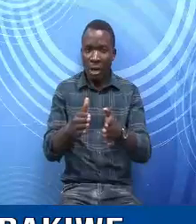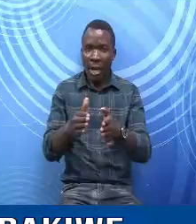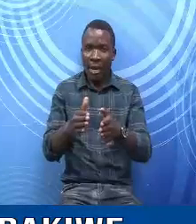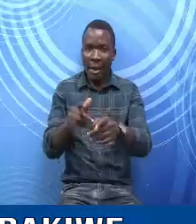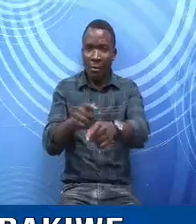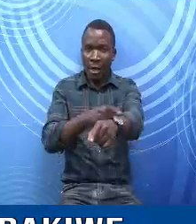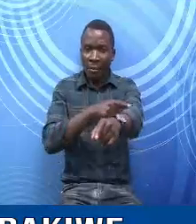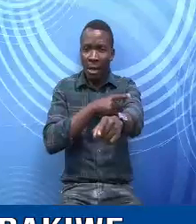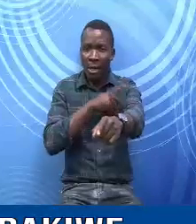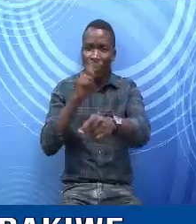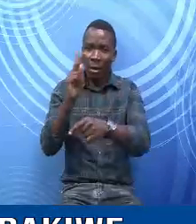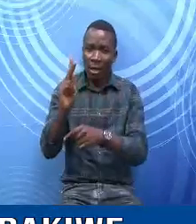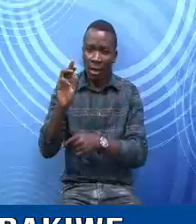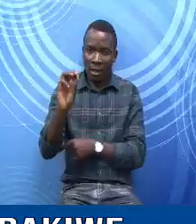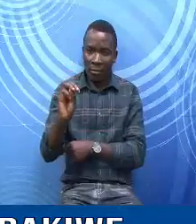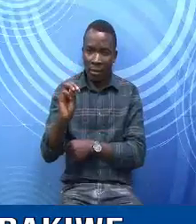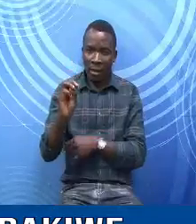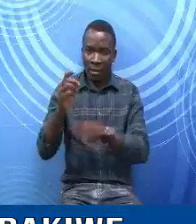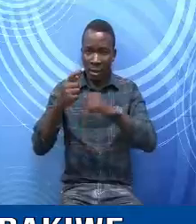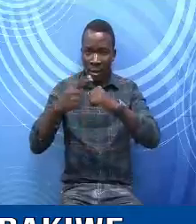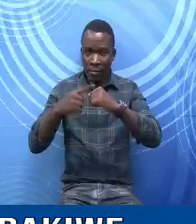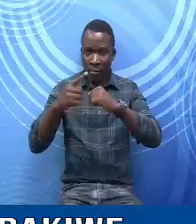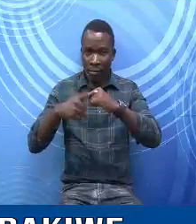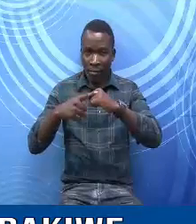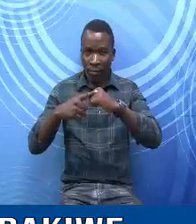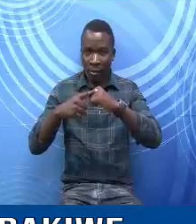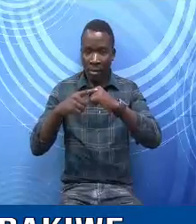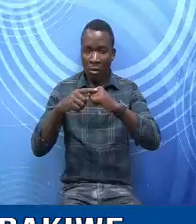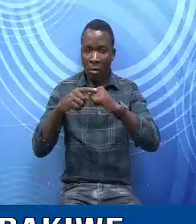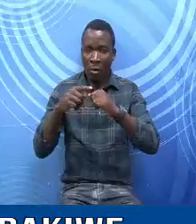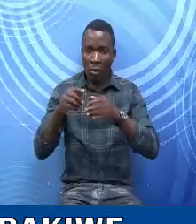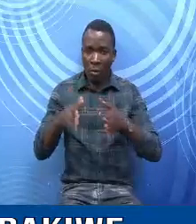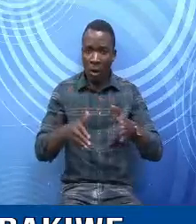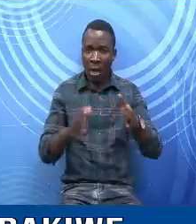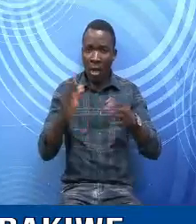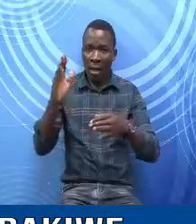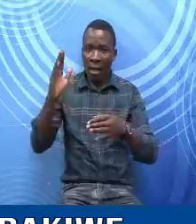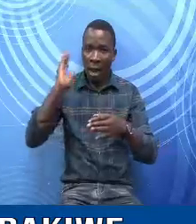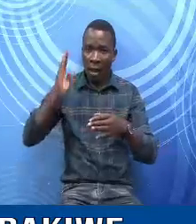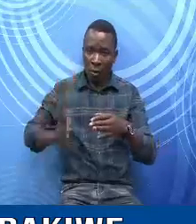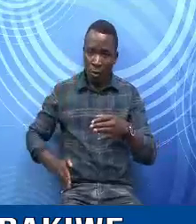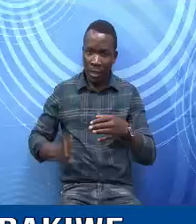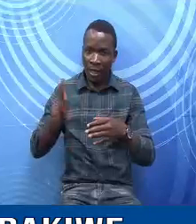kuri 66 umuhanda Huye Kibeho Ngoma munini